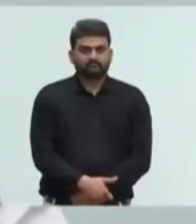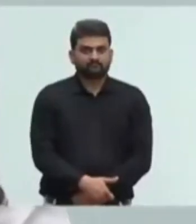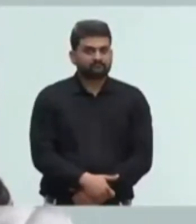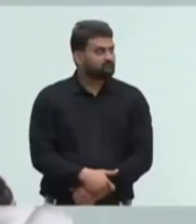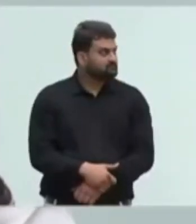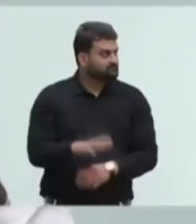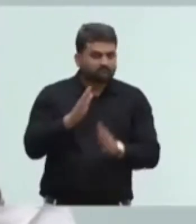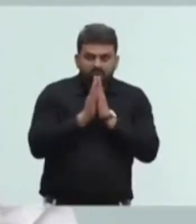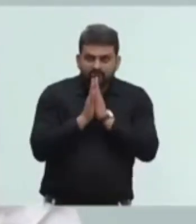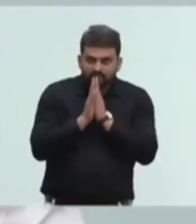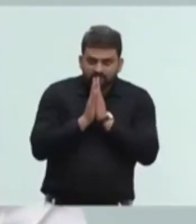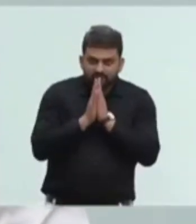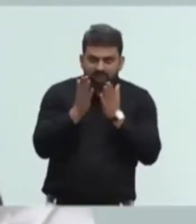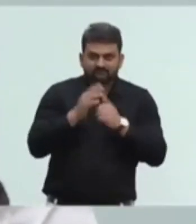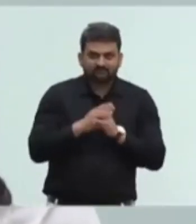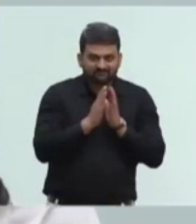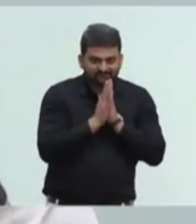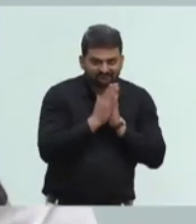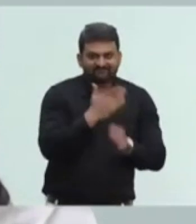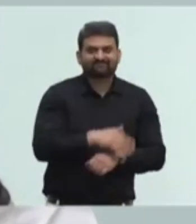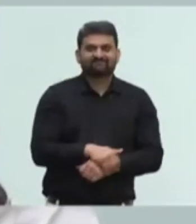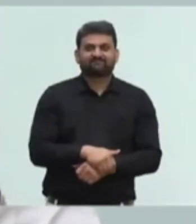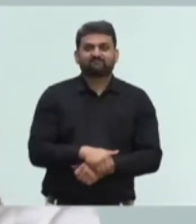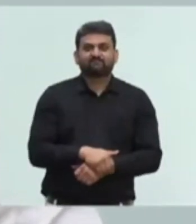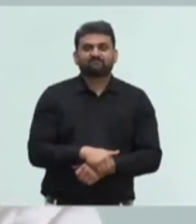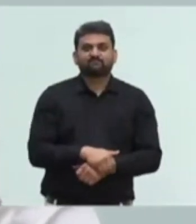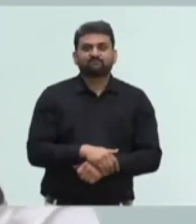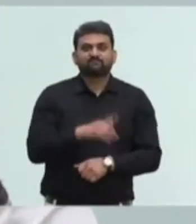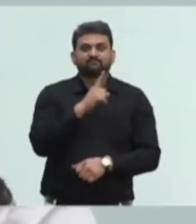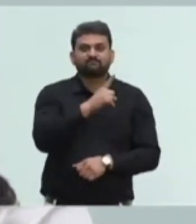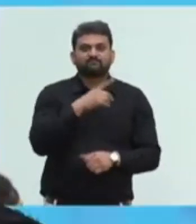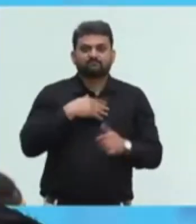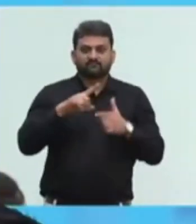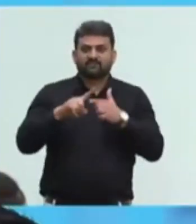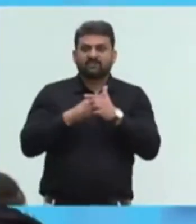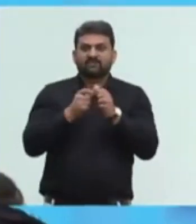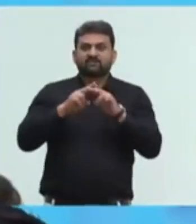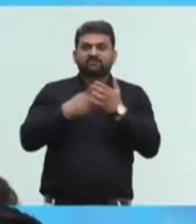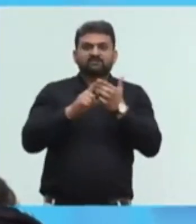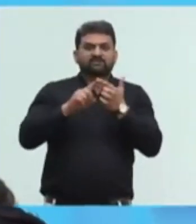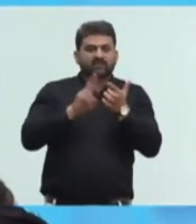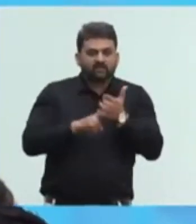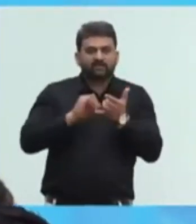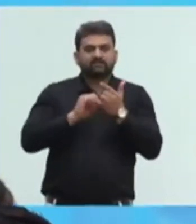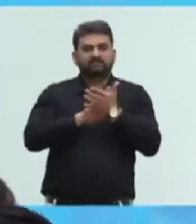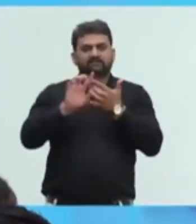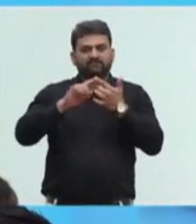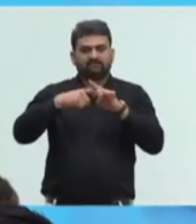जयपुर नंबर से दांत अमित सी चैंपियन चेन्नई प्ले